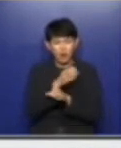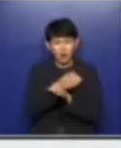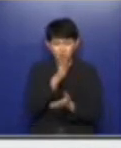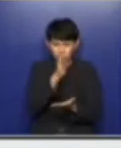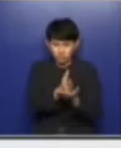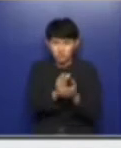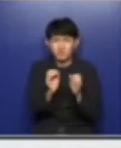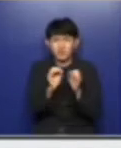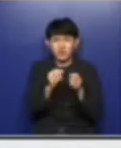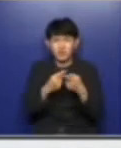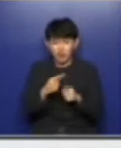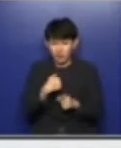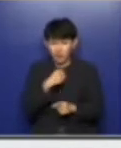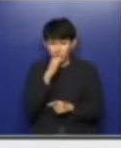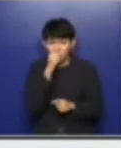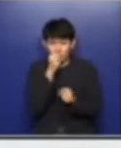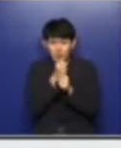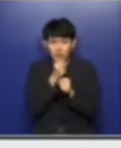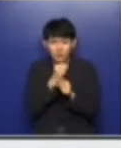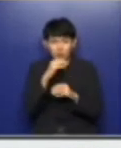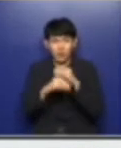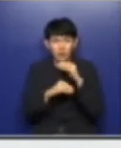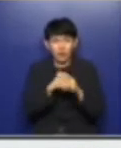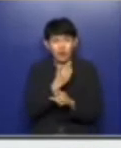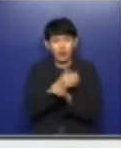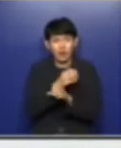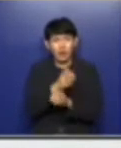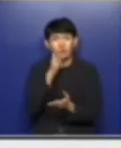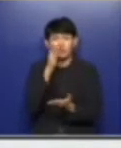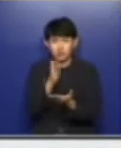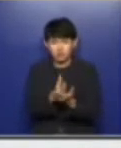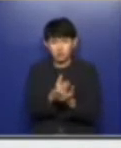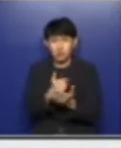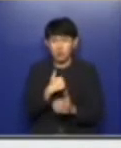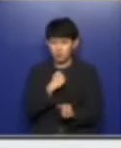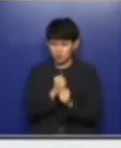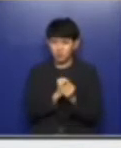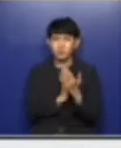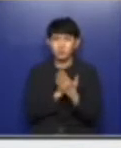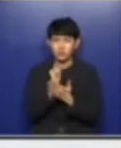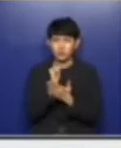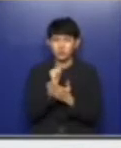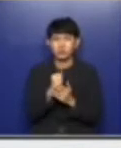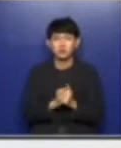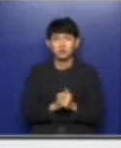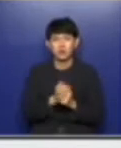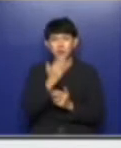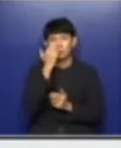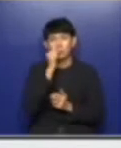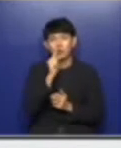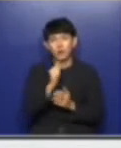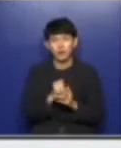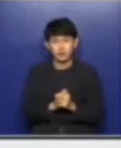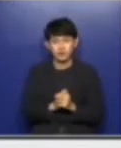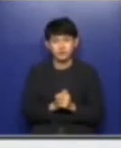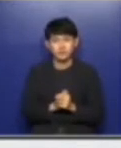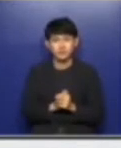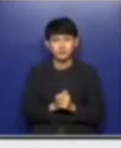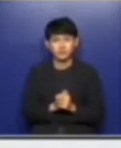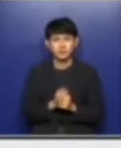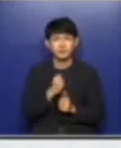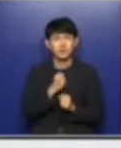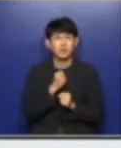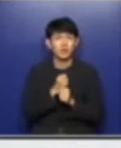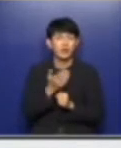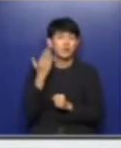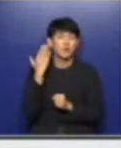แล้วเนี่ยนะครับก็พบว่าสิ่งที่เราทำเนี่ยมาถูกทางแล้วนะครับก็คือว่าการงานแต่ก่อน